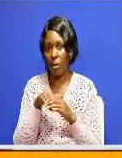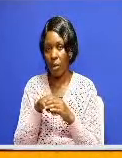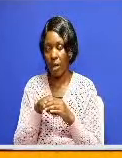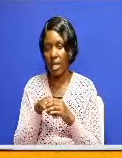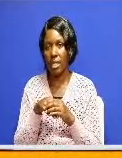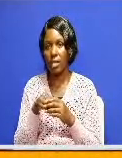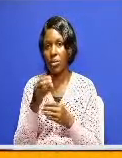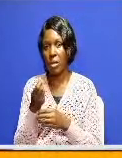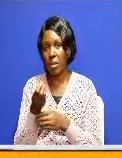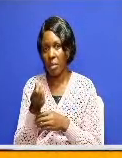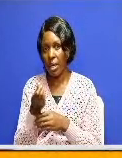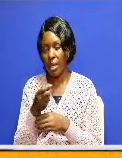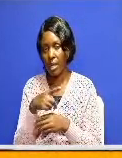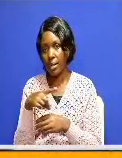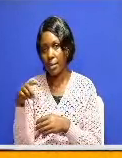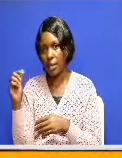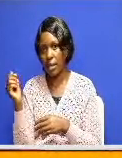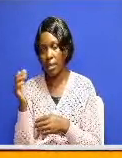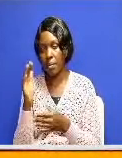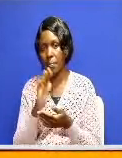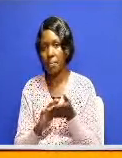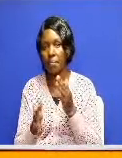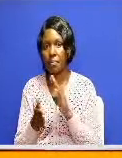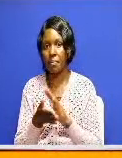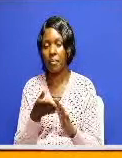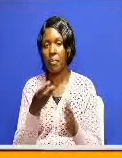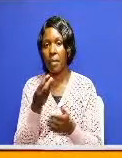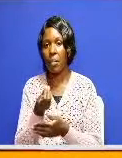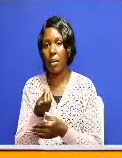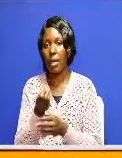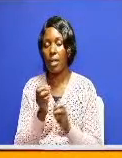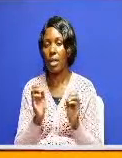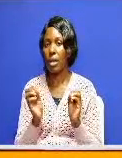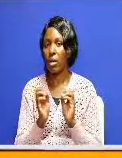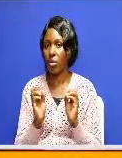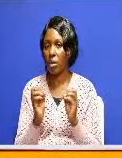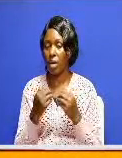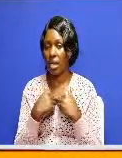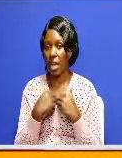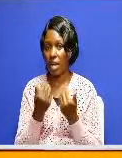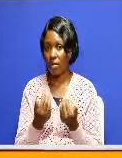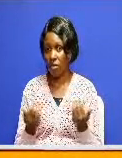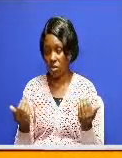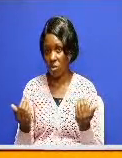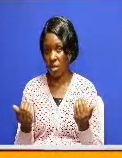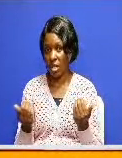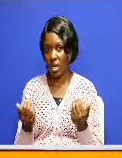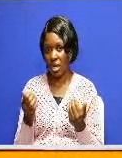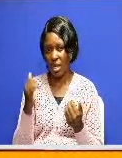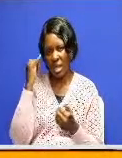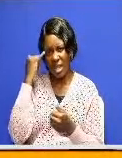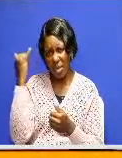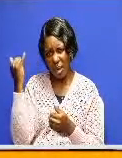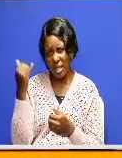kibeti. Nimebaki hivo, hivo, na niko na watoto. Baiji imagine mimi ni bibi yako. Kitu kama hiyo